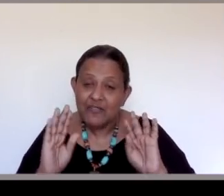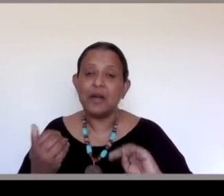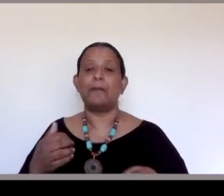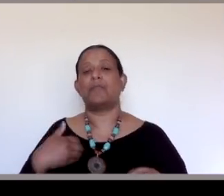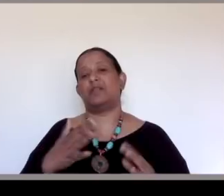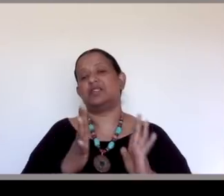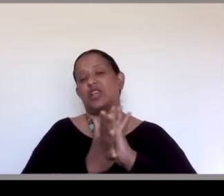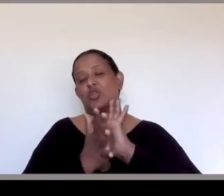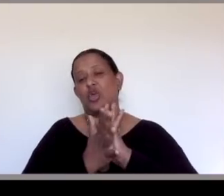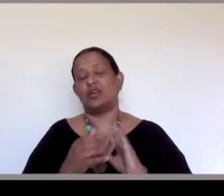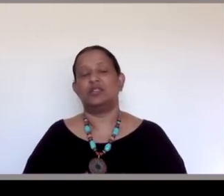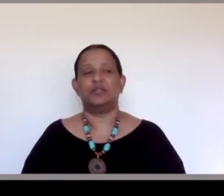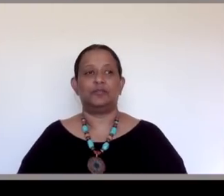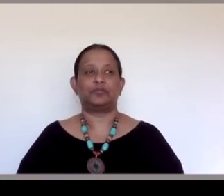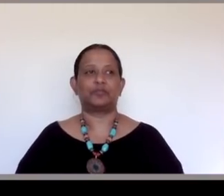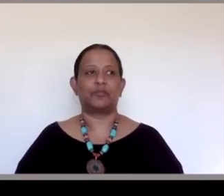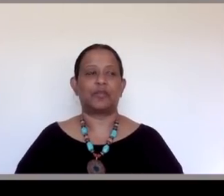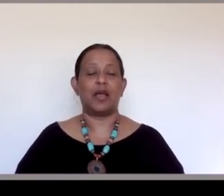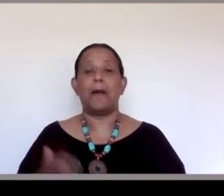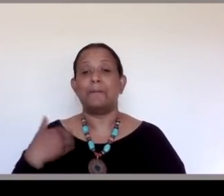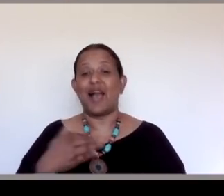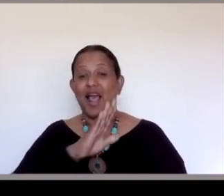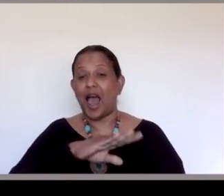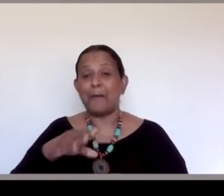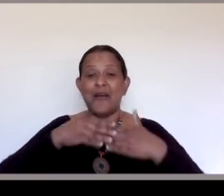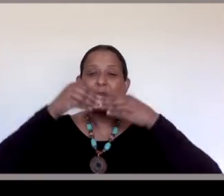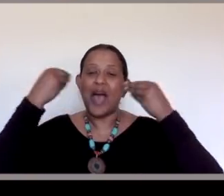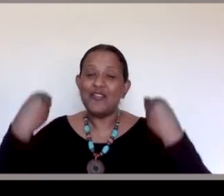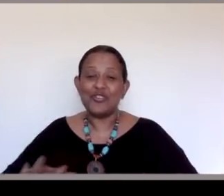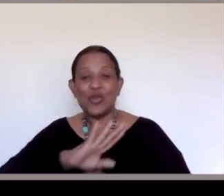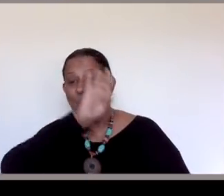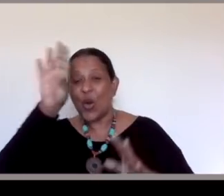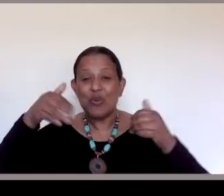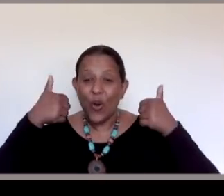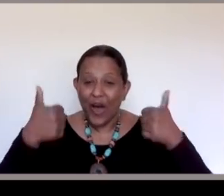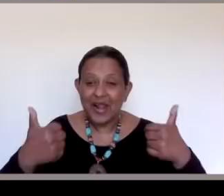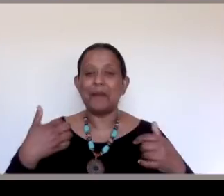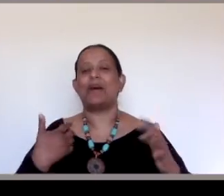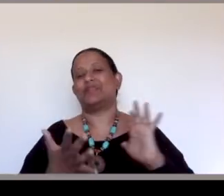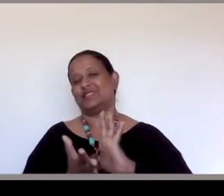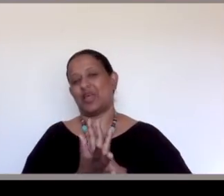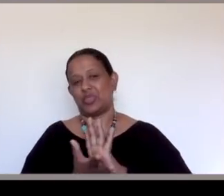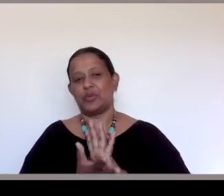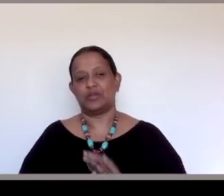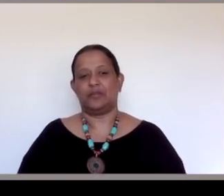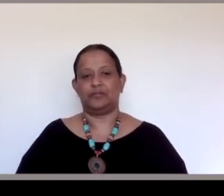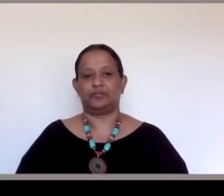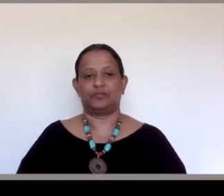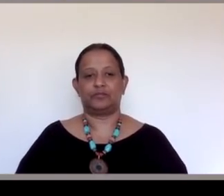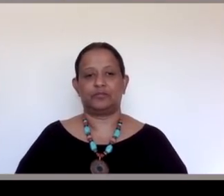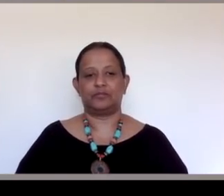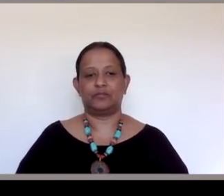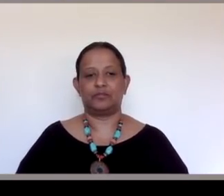சந்தோஷப்படுவோம் பிள்ளைகள் திருமணம் முடிக்கும் போது நாம் சந்தோஷப்படுவோம் அப்ப இத்தனை வஸ்துவ ஹுங்காக் நெத்தங்